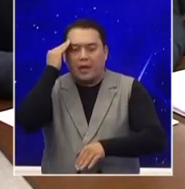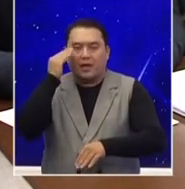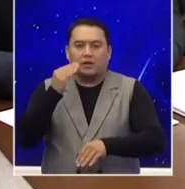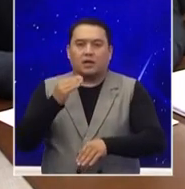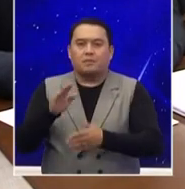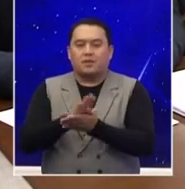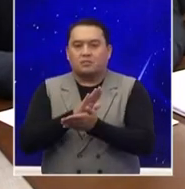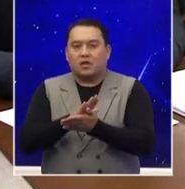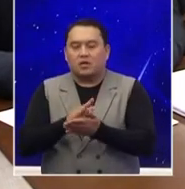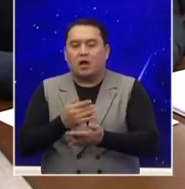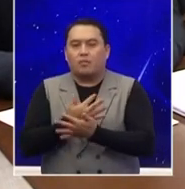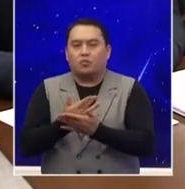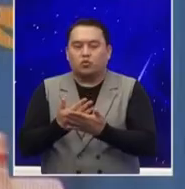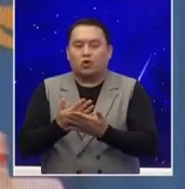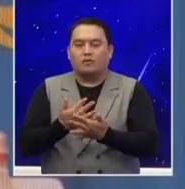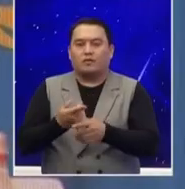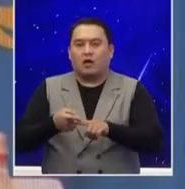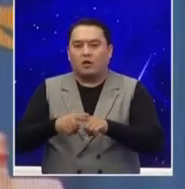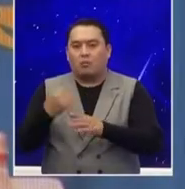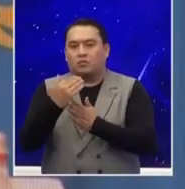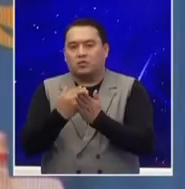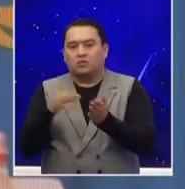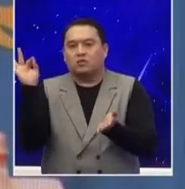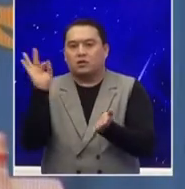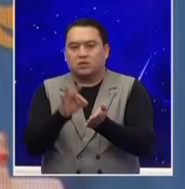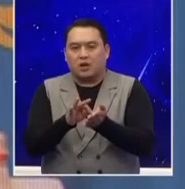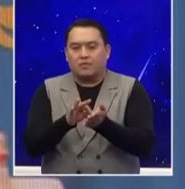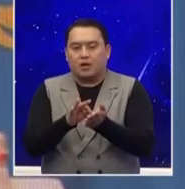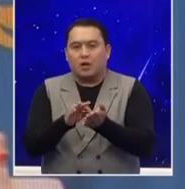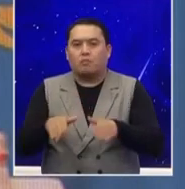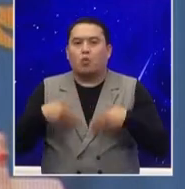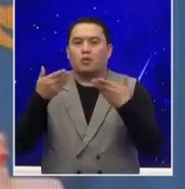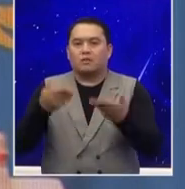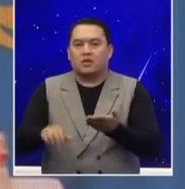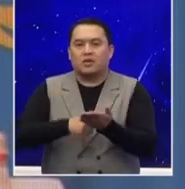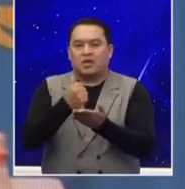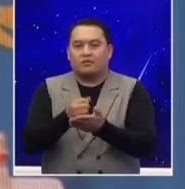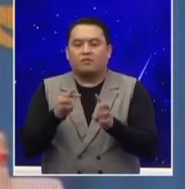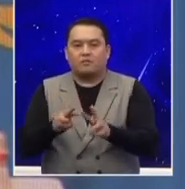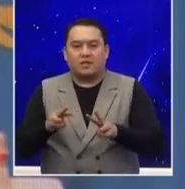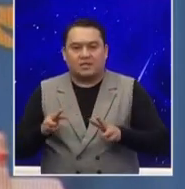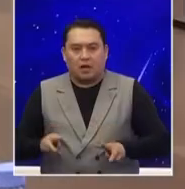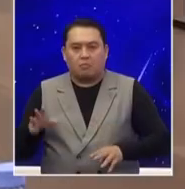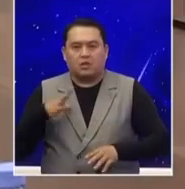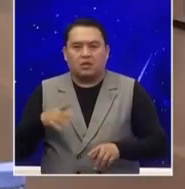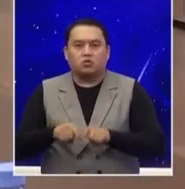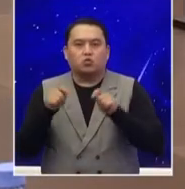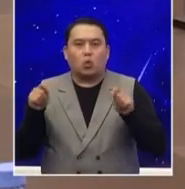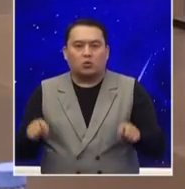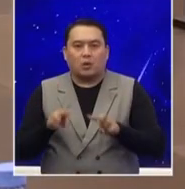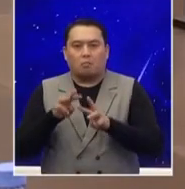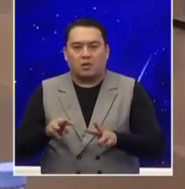гантель есть тому подобные для этих целей по предложению премьер-министра было создано министерство